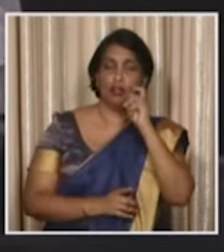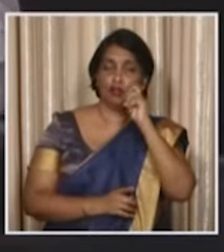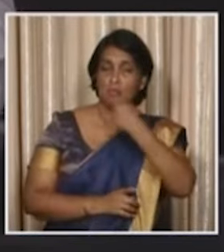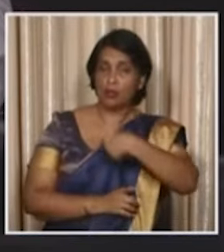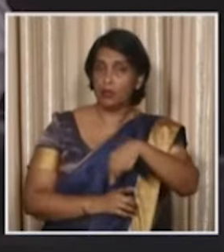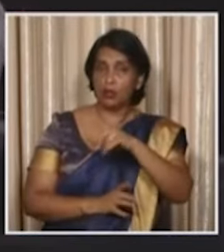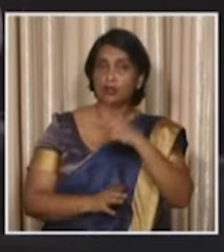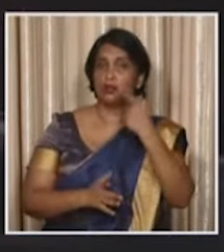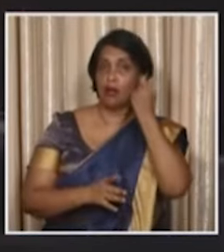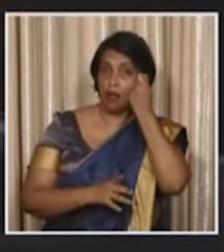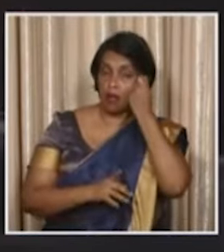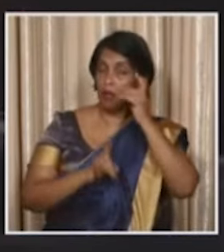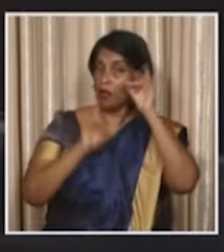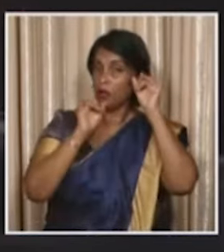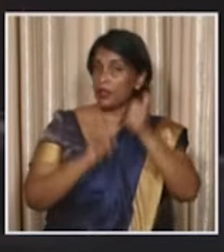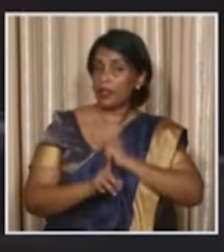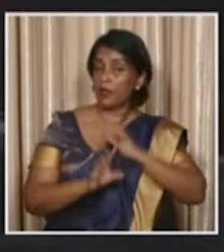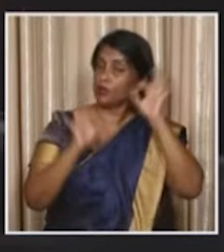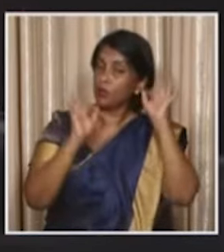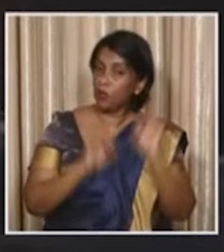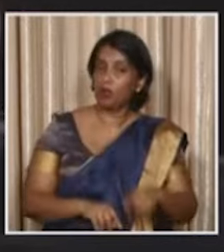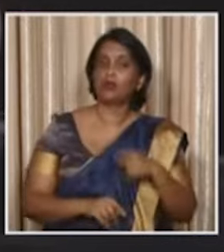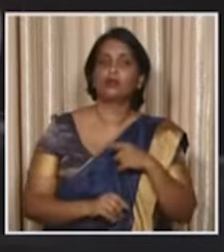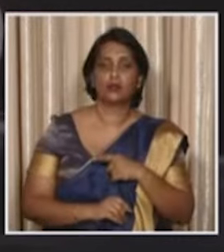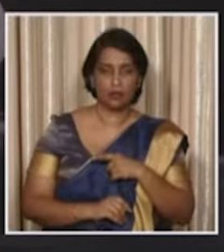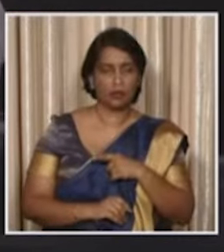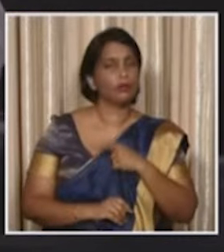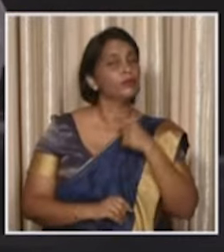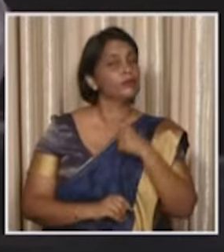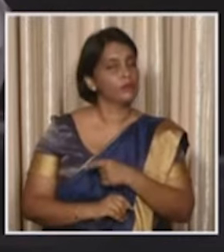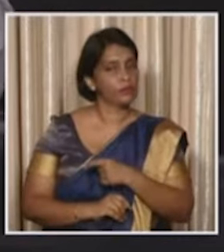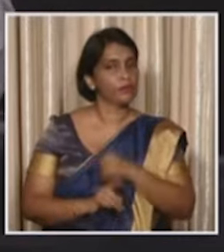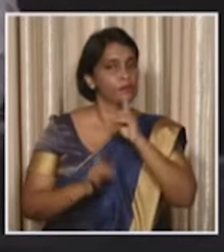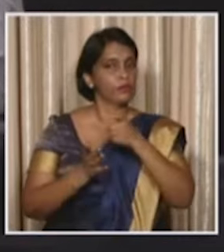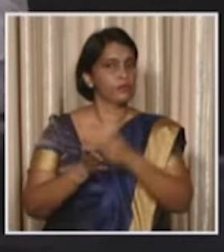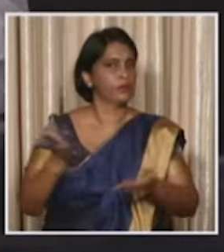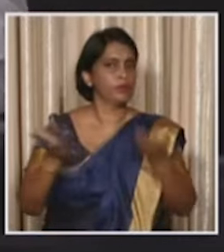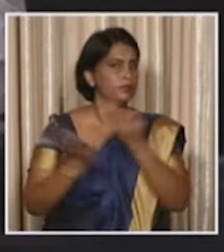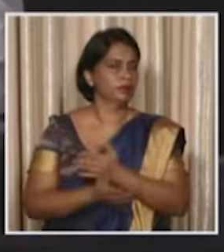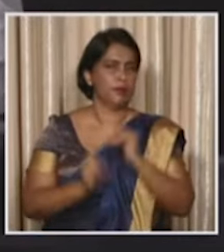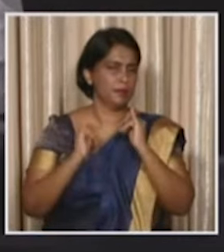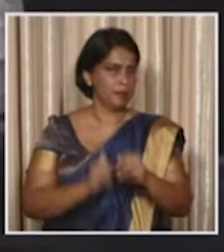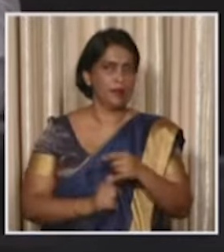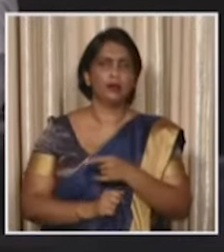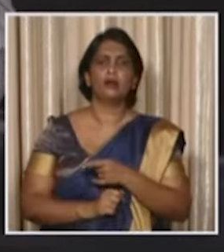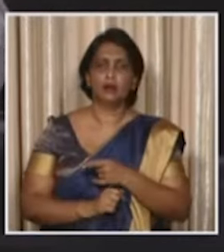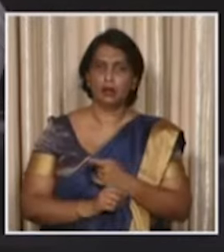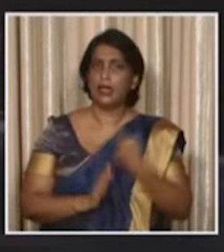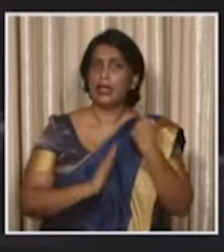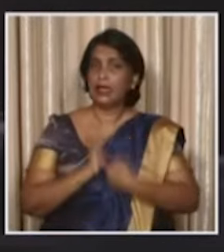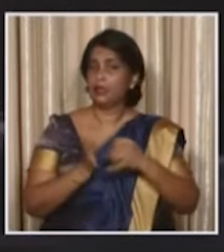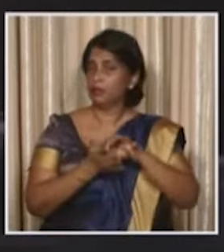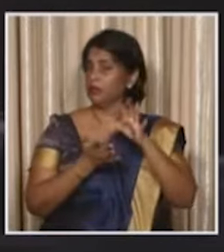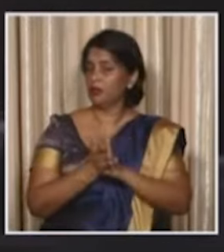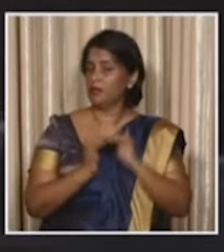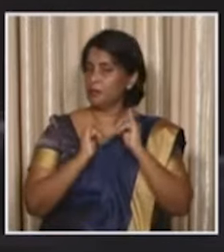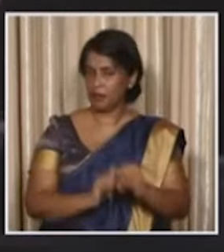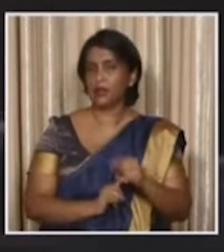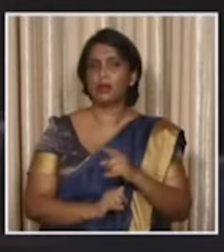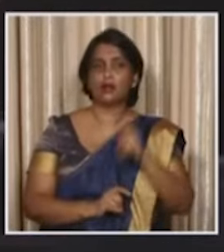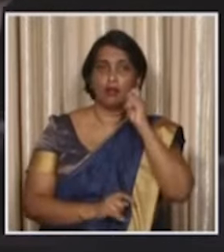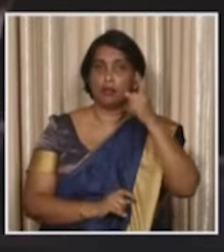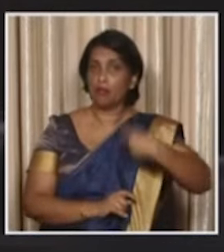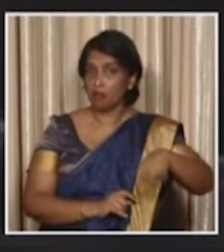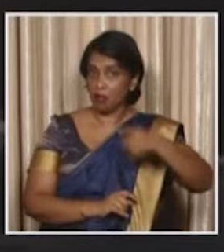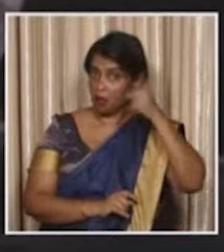ජනතාවගේ ජනමතයකින් තොරව මේ වගේ ගිවිසුම් වලට යන එක වැරදි. ඒව නීති බවට පත් වෙන එක වැරදි. ජනතාව අනුමත